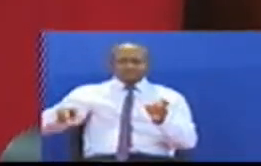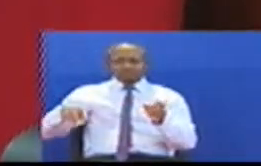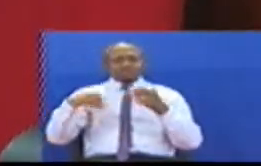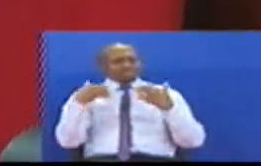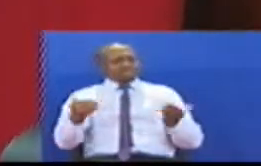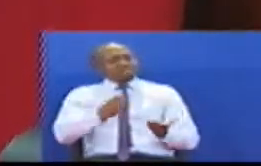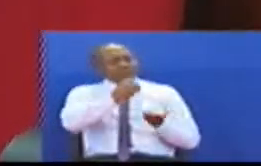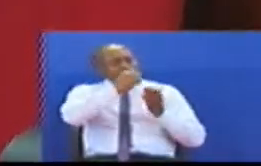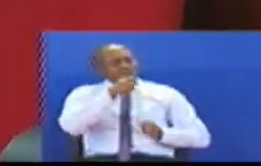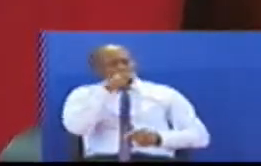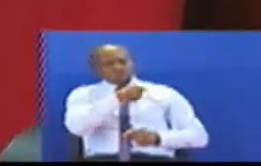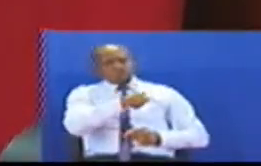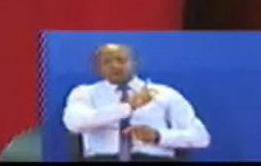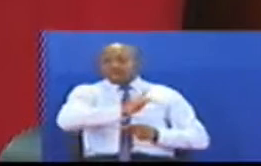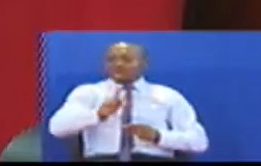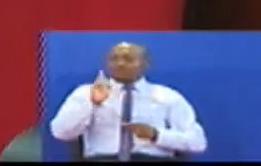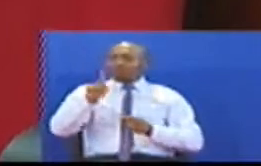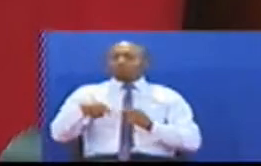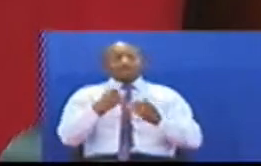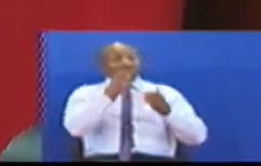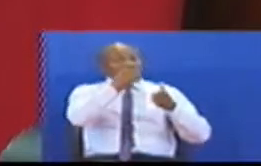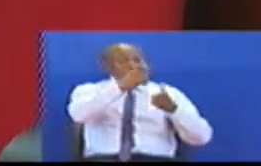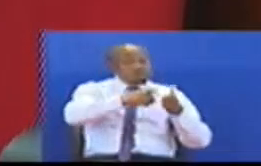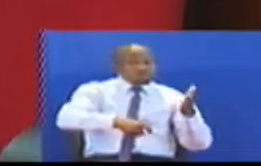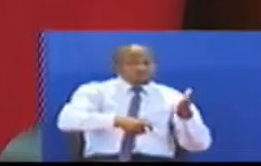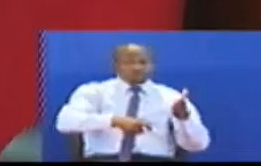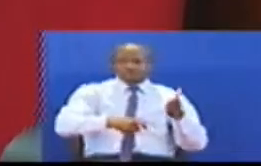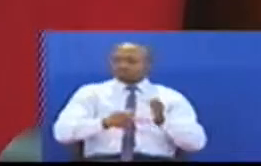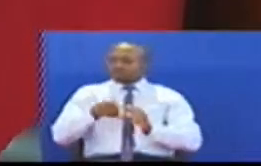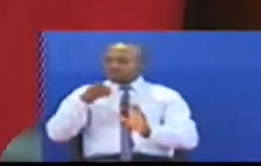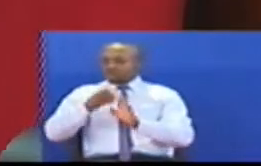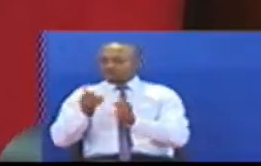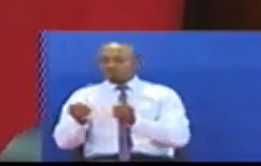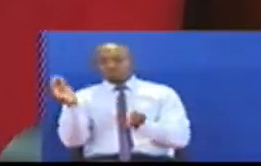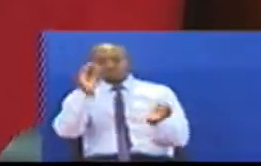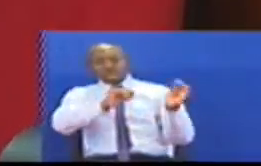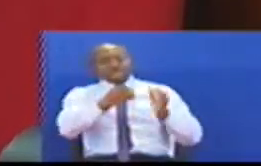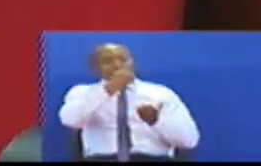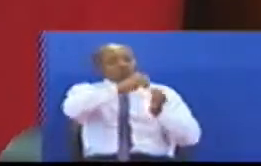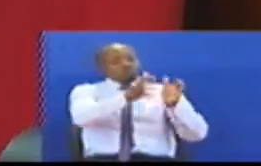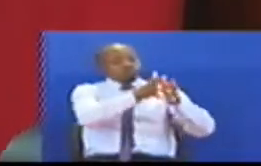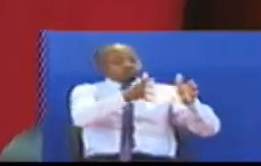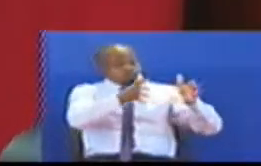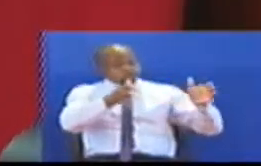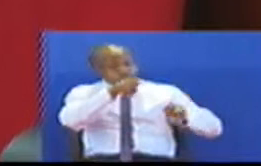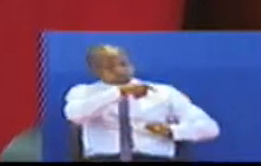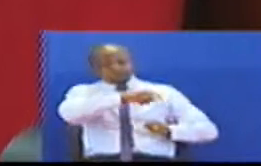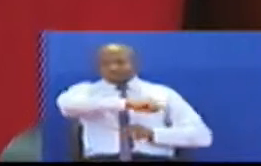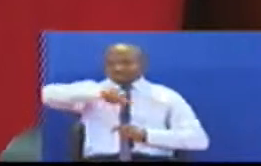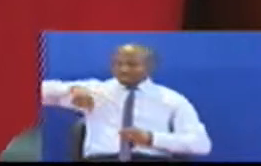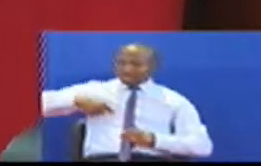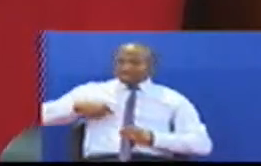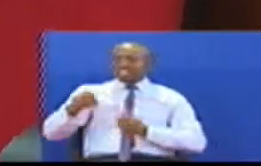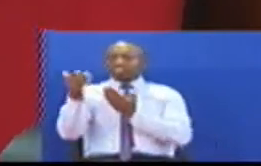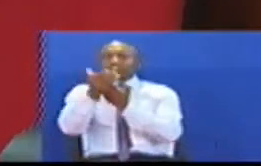iwapo kama litapatikana tozo la kuweza kusaidia mfuko huu katunishwa, ina maana kwamba sisi wenyewe kama